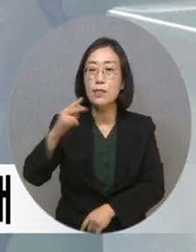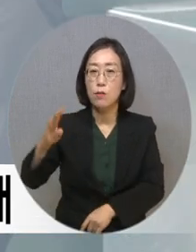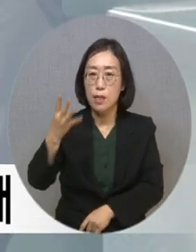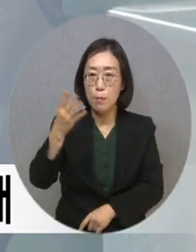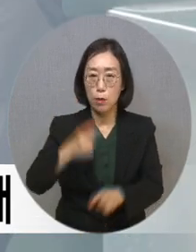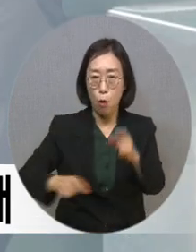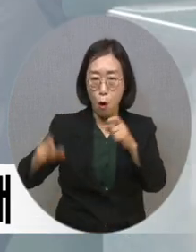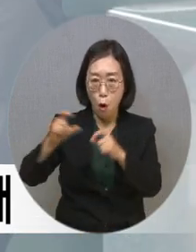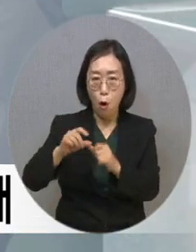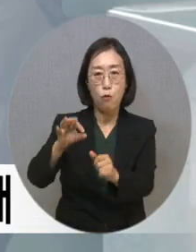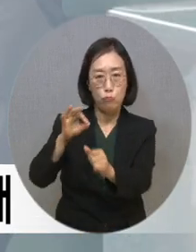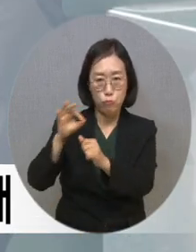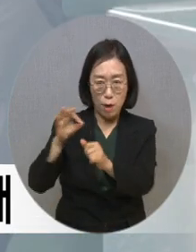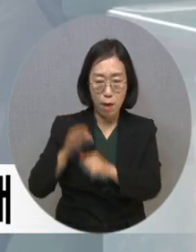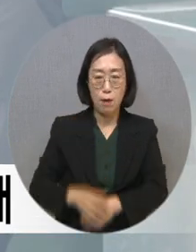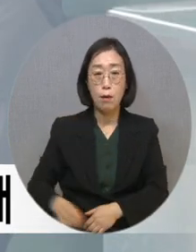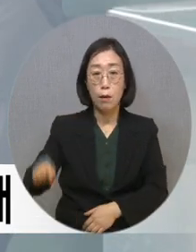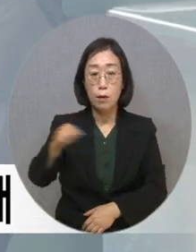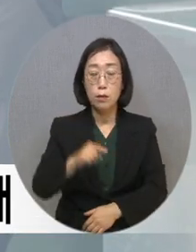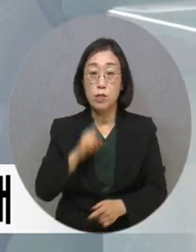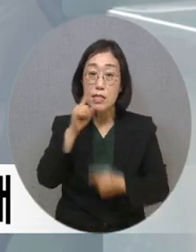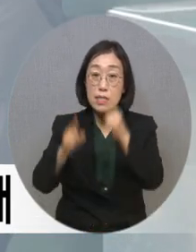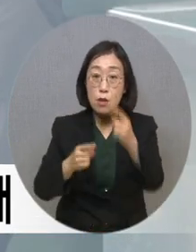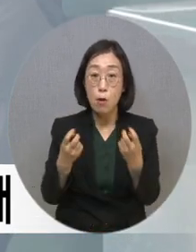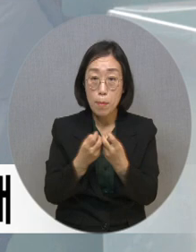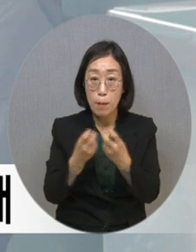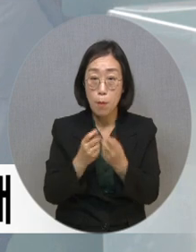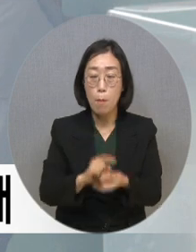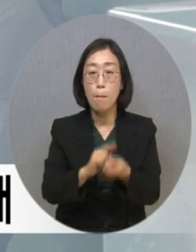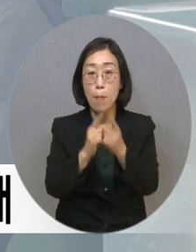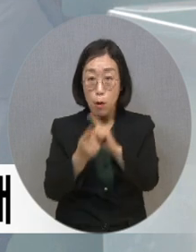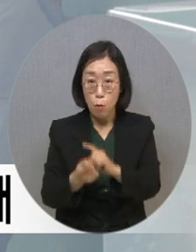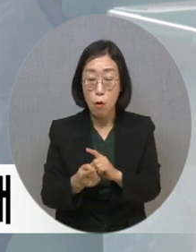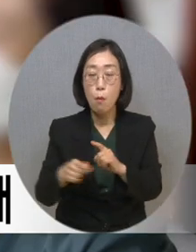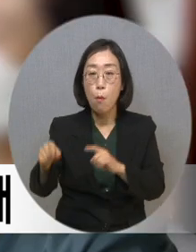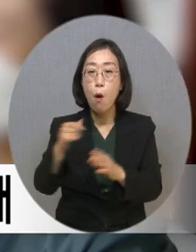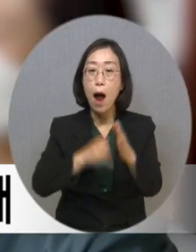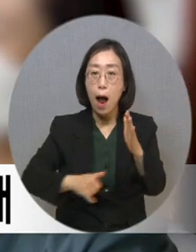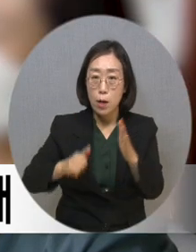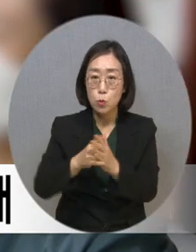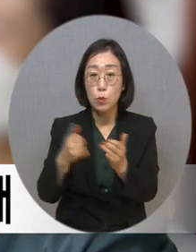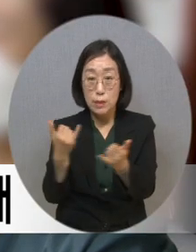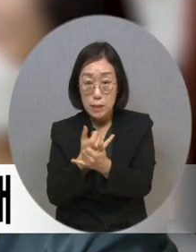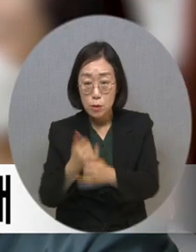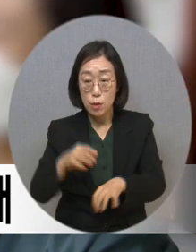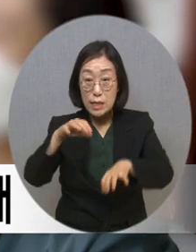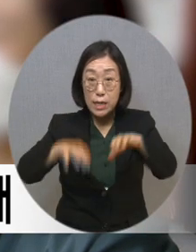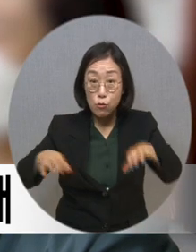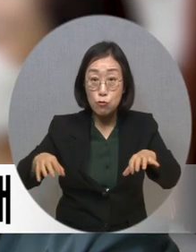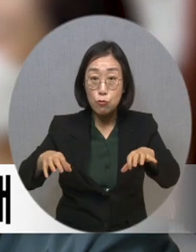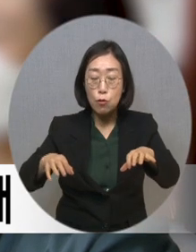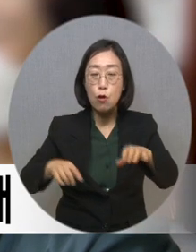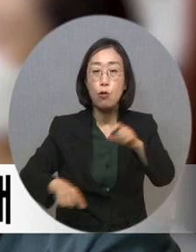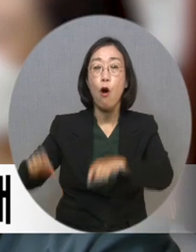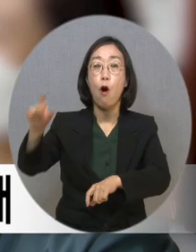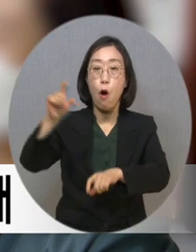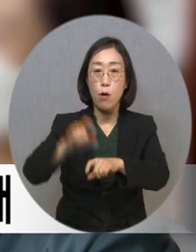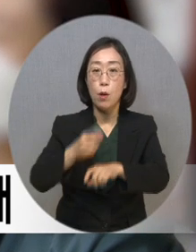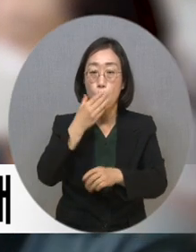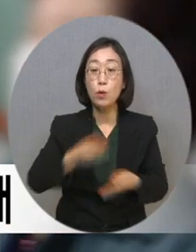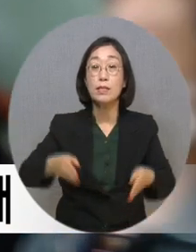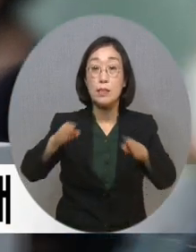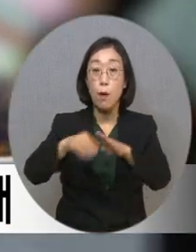명 늘렸습니다 서비스 신청은 대리 신청자 범위에 기존 친족과 이웃 등 이해 관계인 외에도 노인